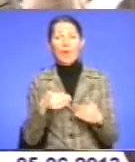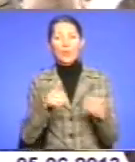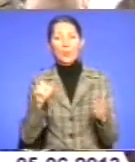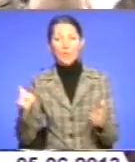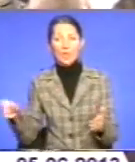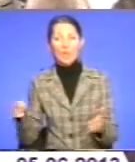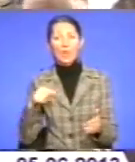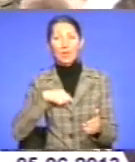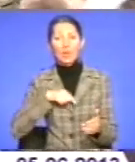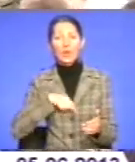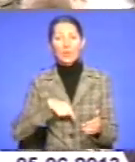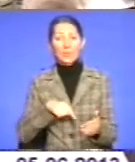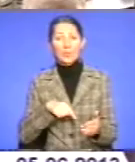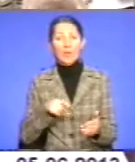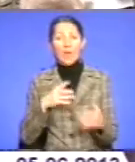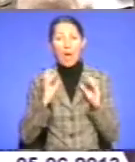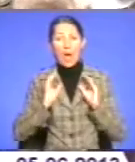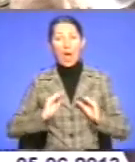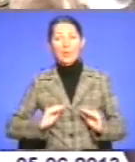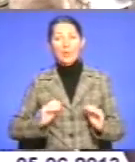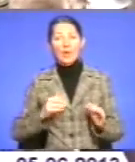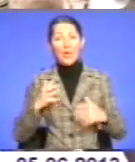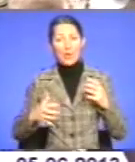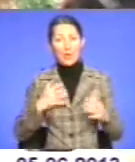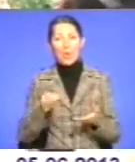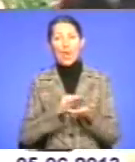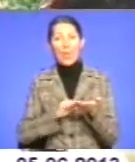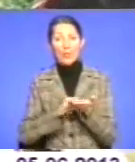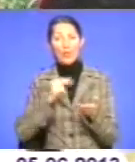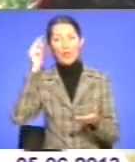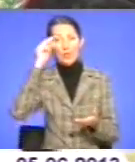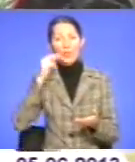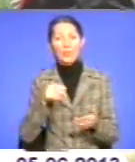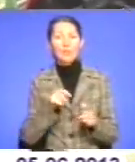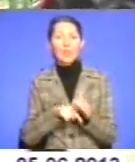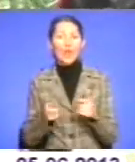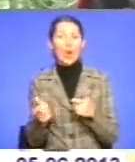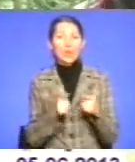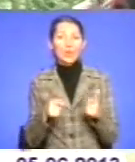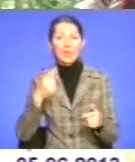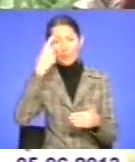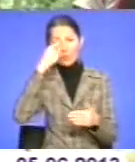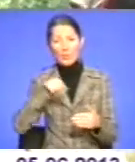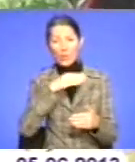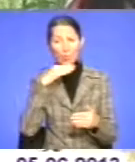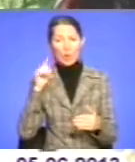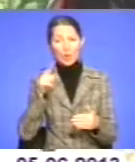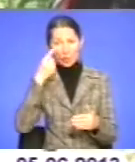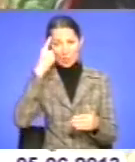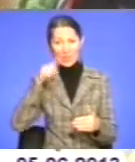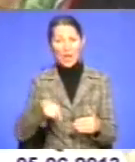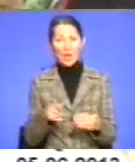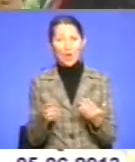себе морально, тамують в собі хвилювання та повторюють вивчене. В принципі, готувалася, впевнена, що багато чого знаю.